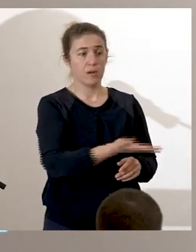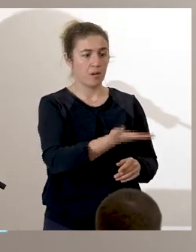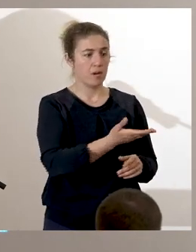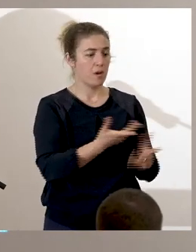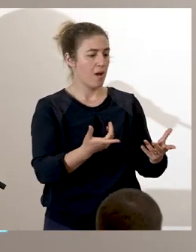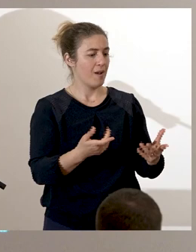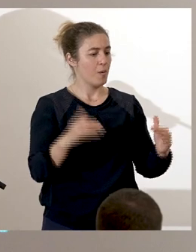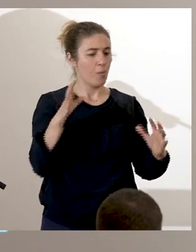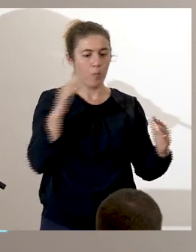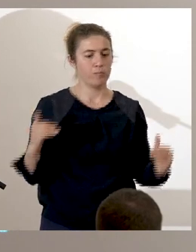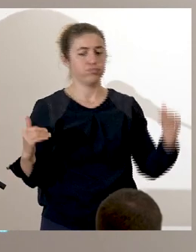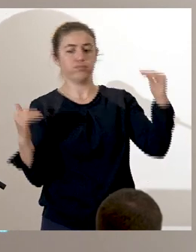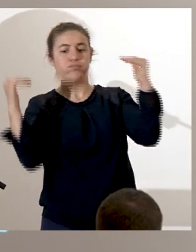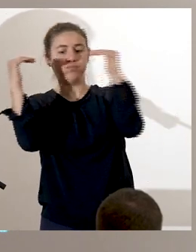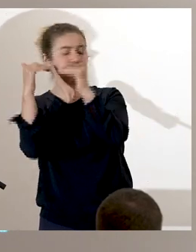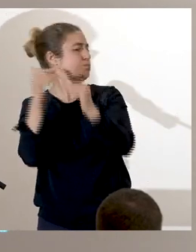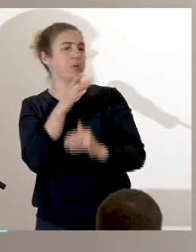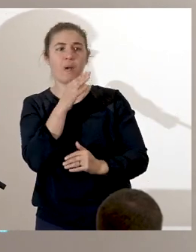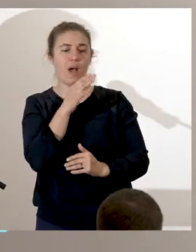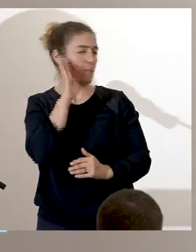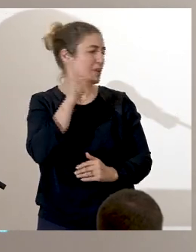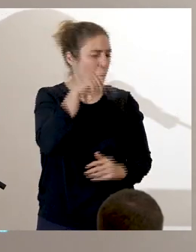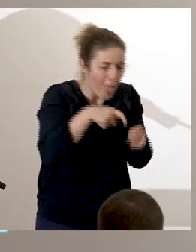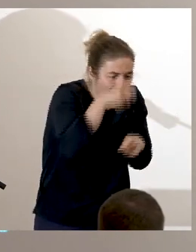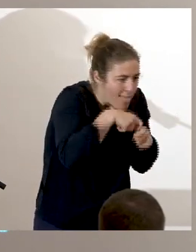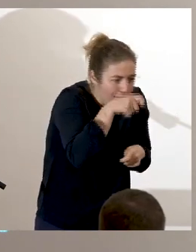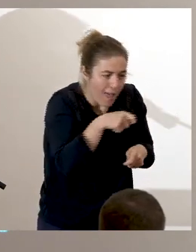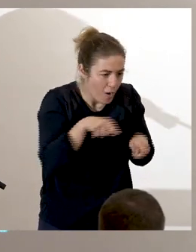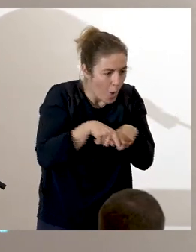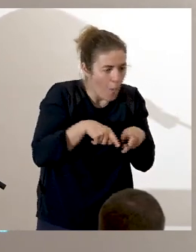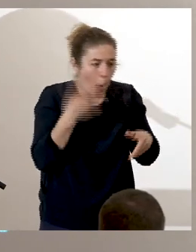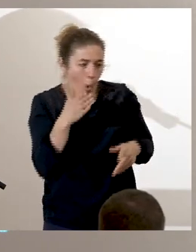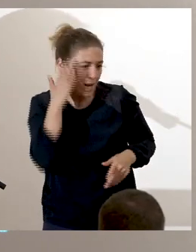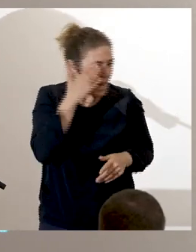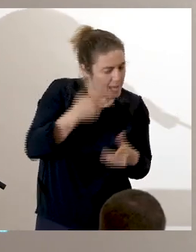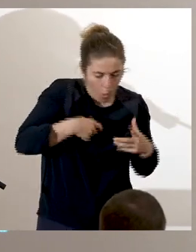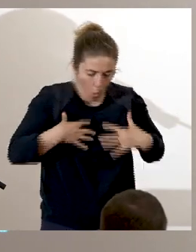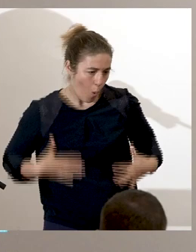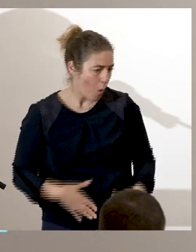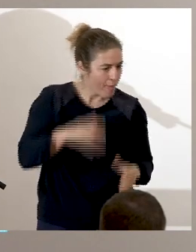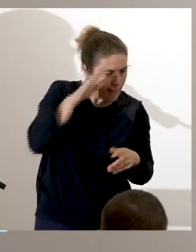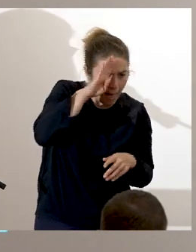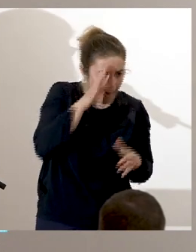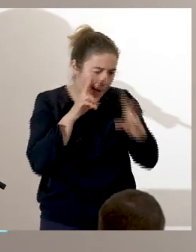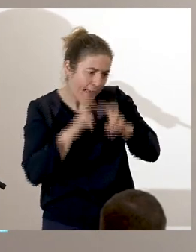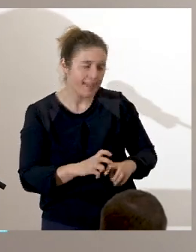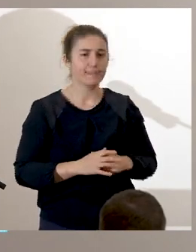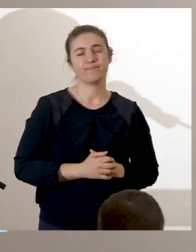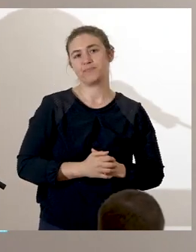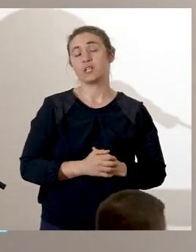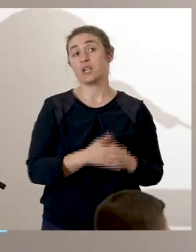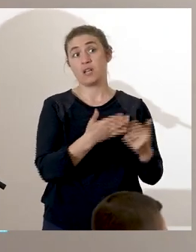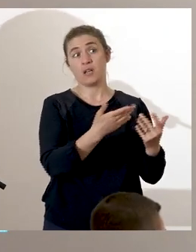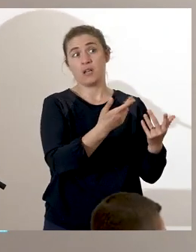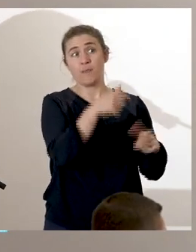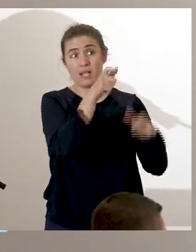élevé au rang de l'homme blanc et dont on étudie les mensurations comme pour l'étude du nouvel espace animal. La mise en scène de l'autre et de sa